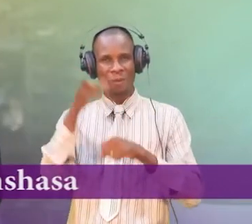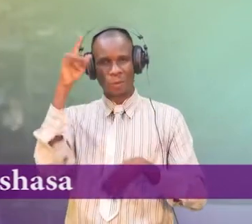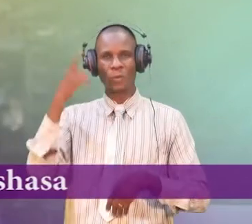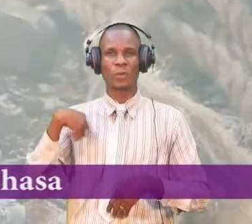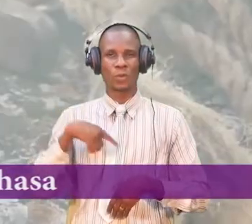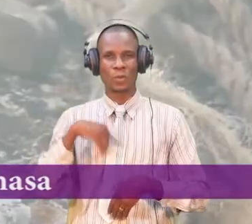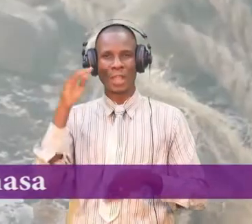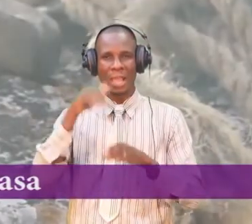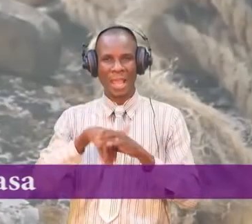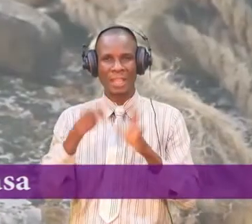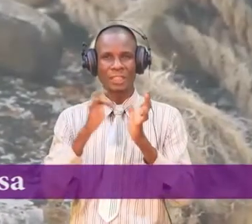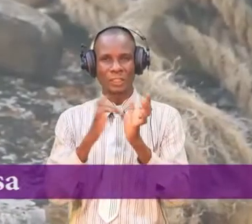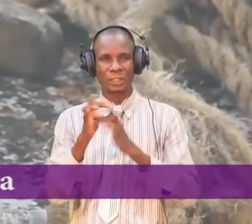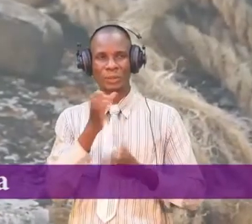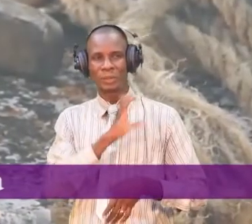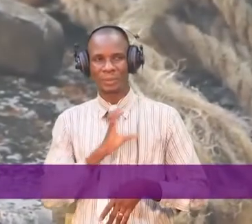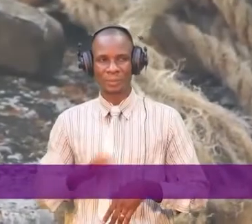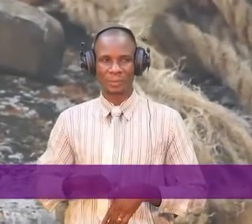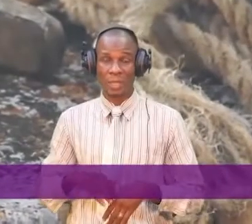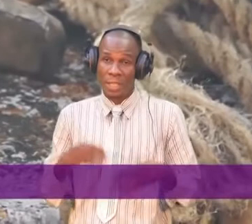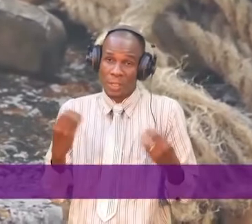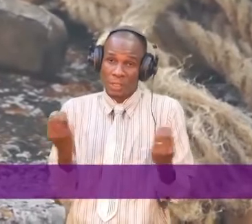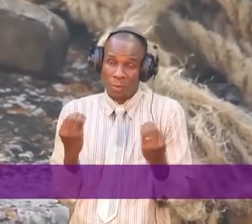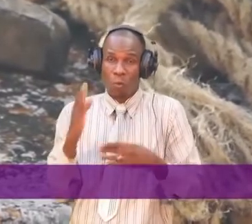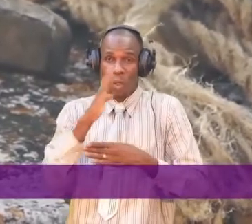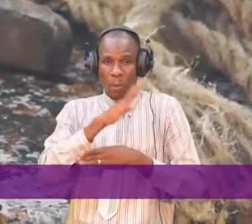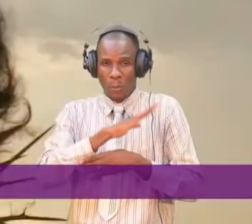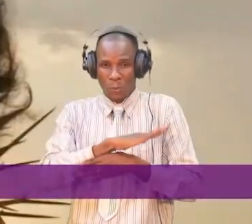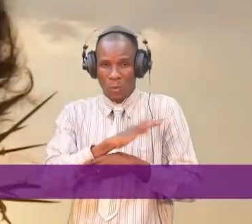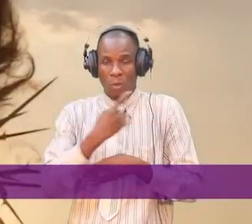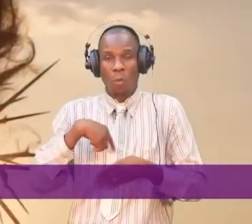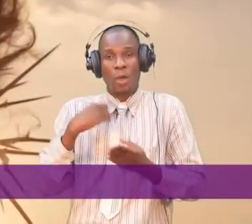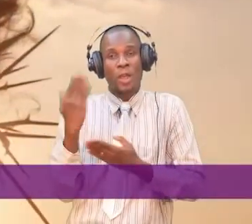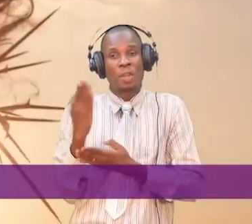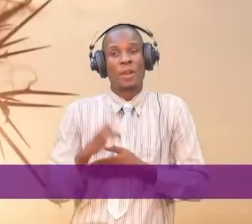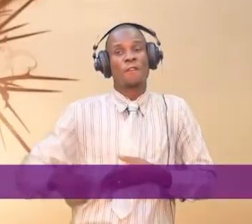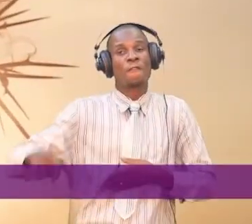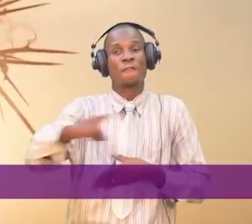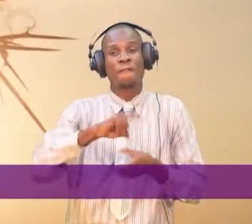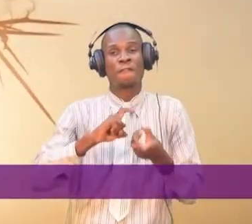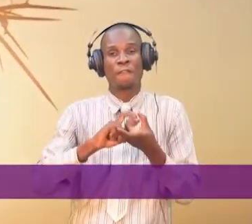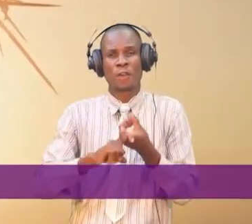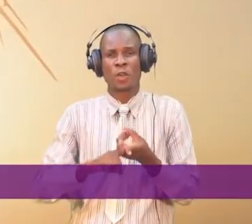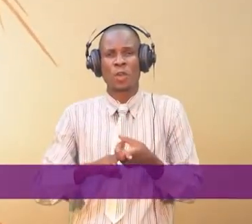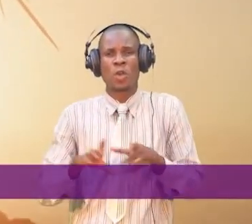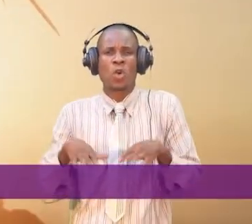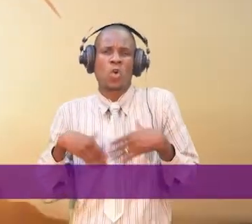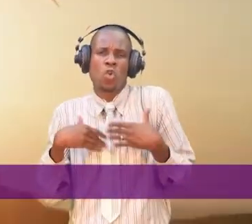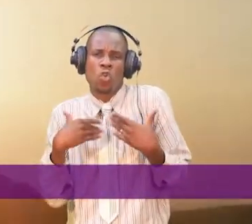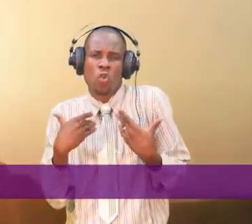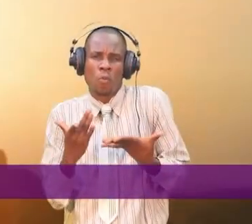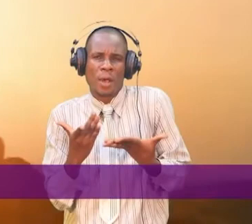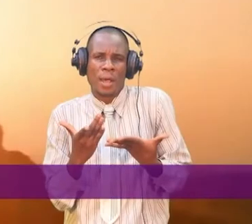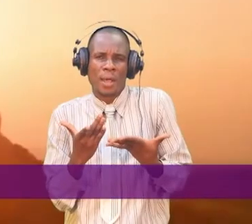yango. Nyonso wana eyebaki na komema biso na ekulusu na Yesu Kristo. Lobiko ezali oyo